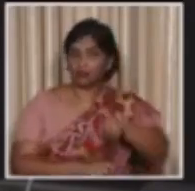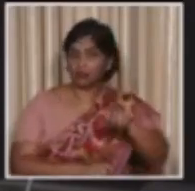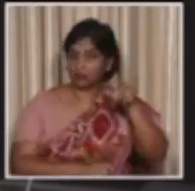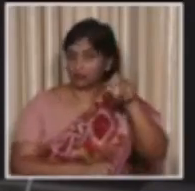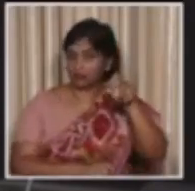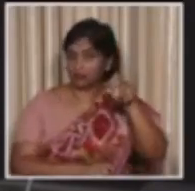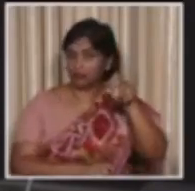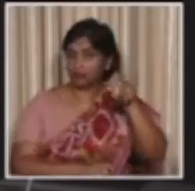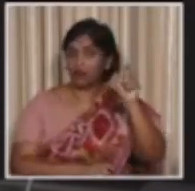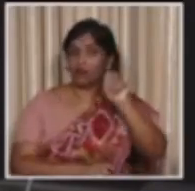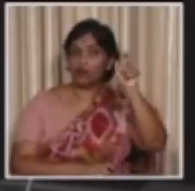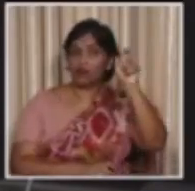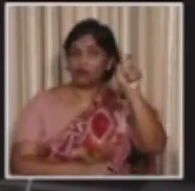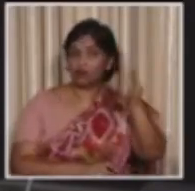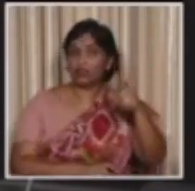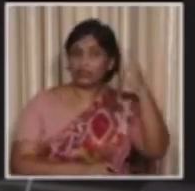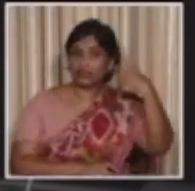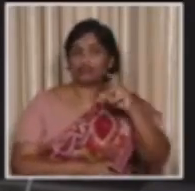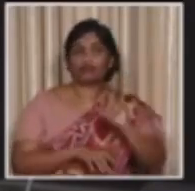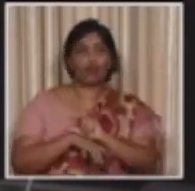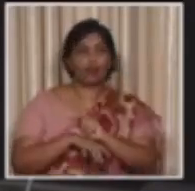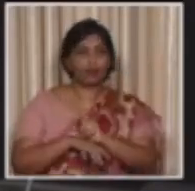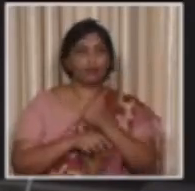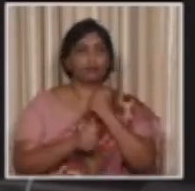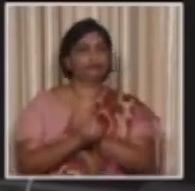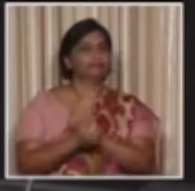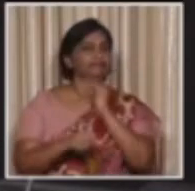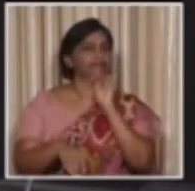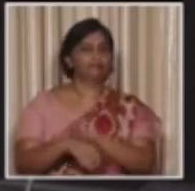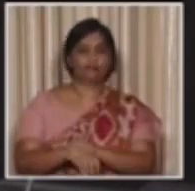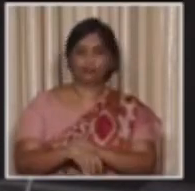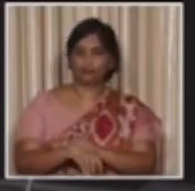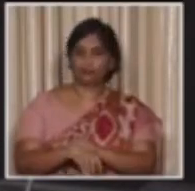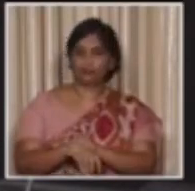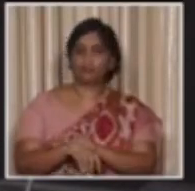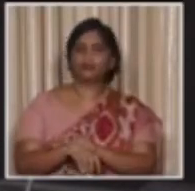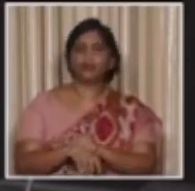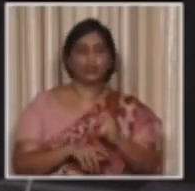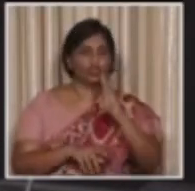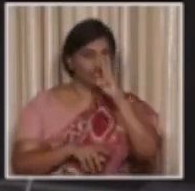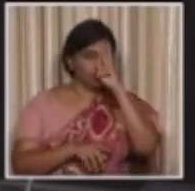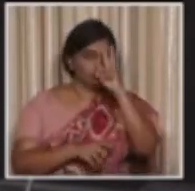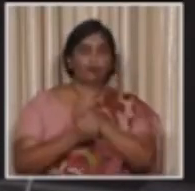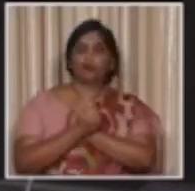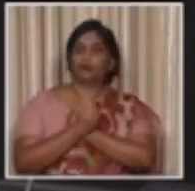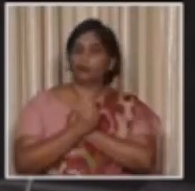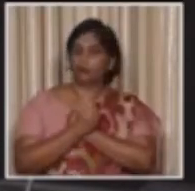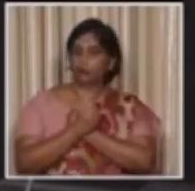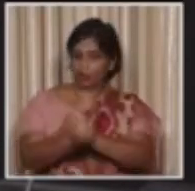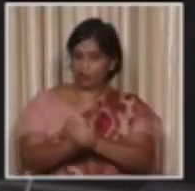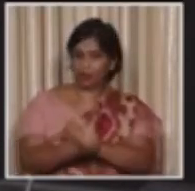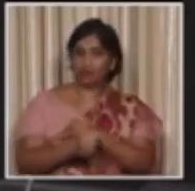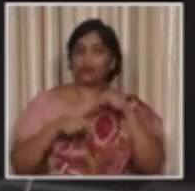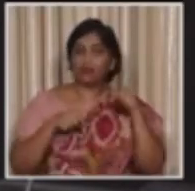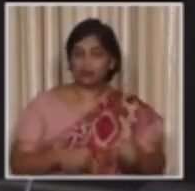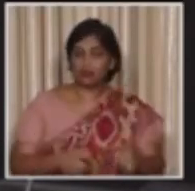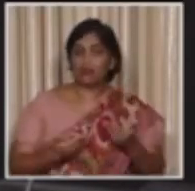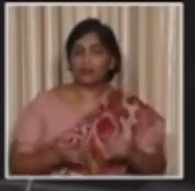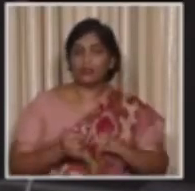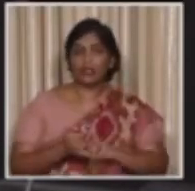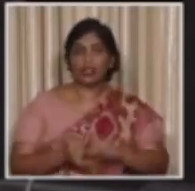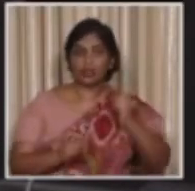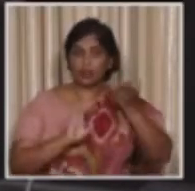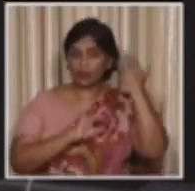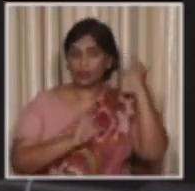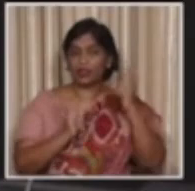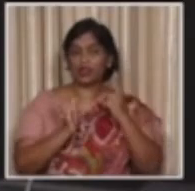කම්කරු සහකාර කොමසාරිස්වරයේ අත්අඩංගුවට පත් වෙලා සති දෙකක් හිරේ හිටියා. දැනට වර්තමාන ලේකම් එදා